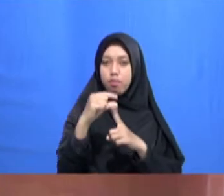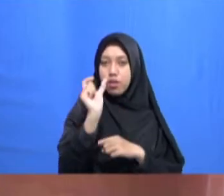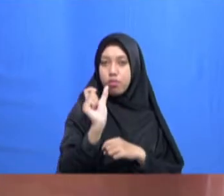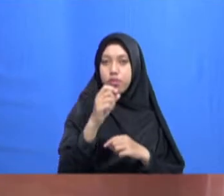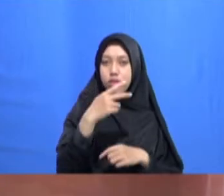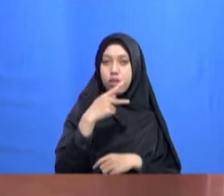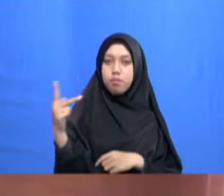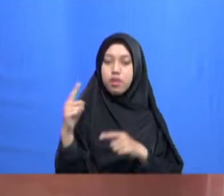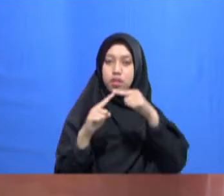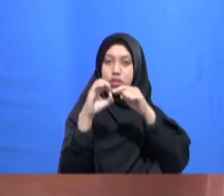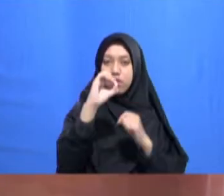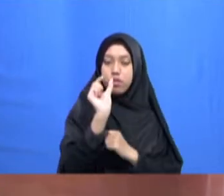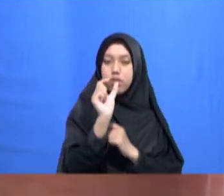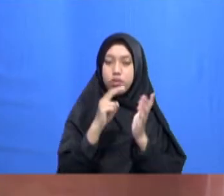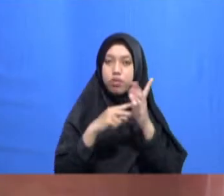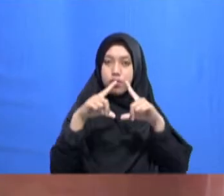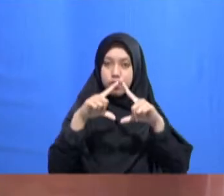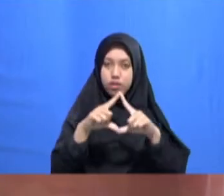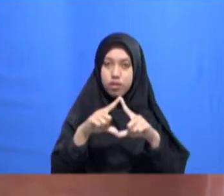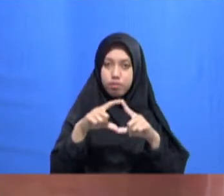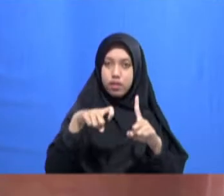Una-Una. Dari tiga debat yang